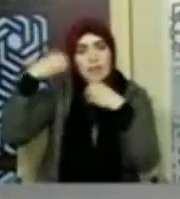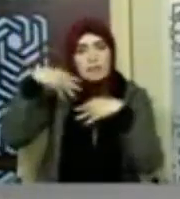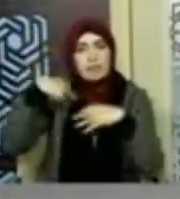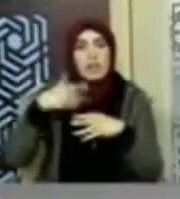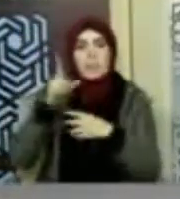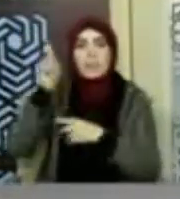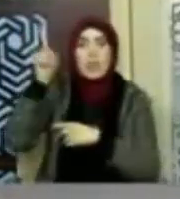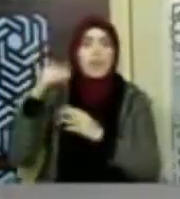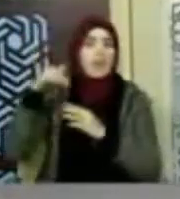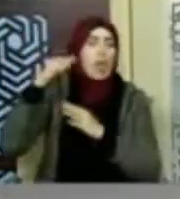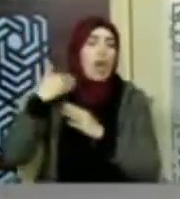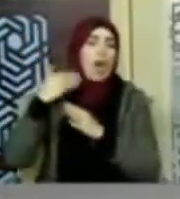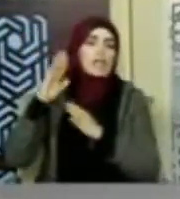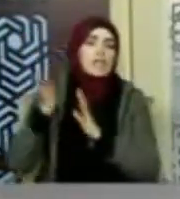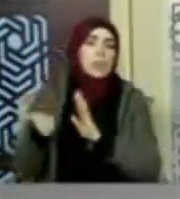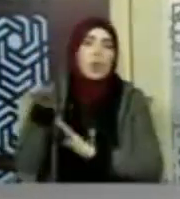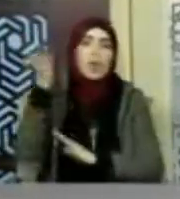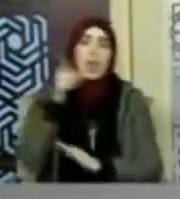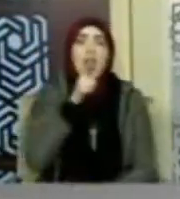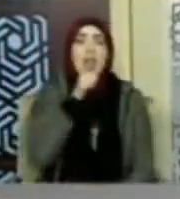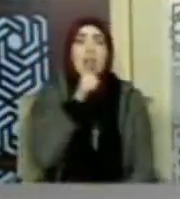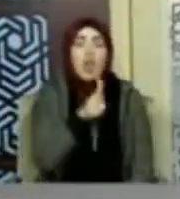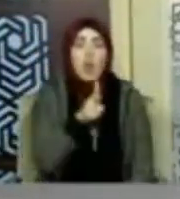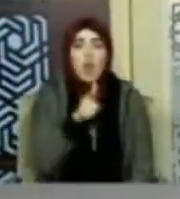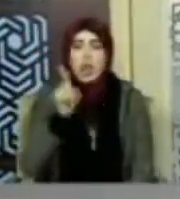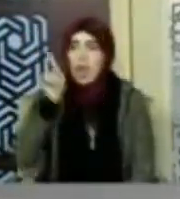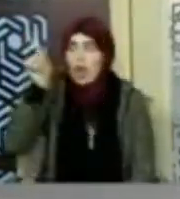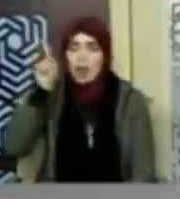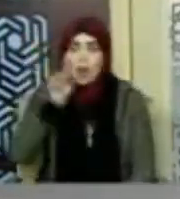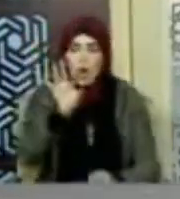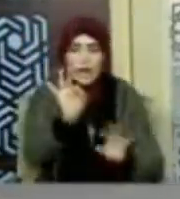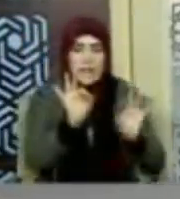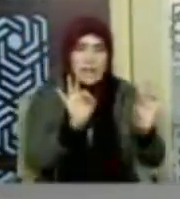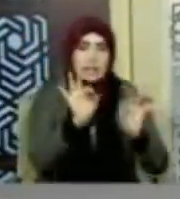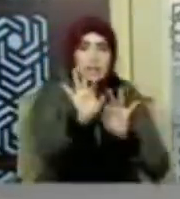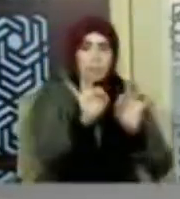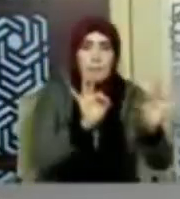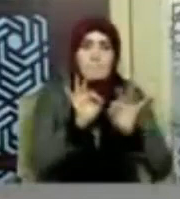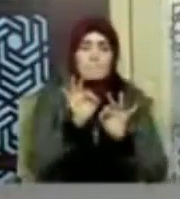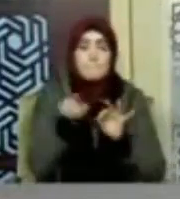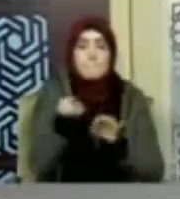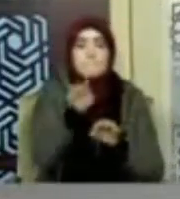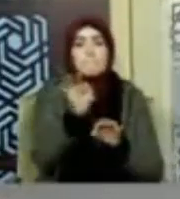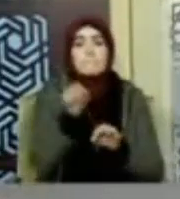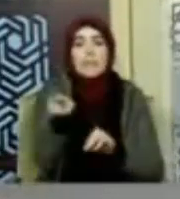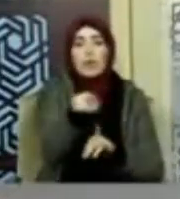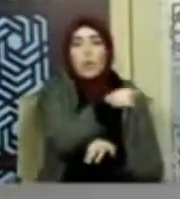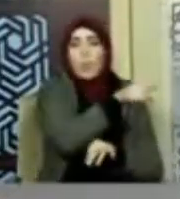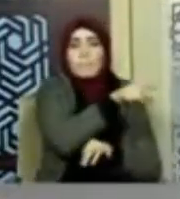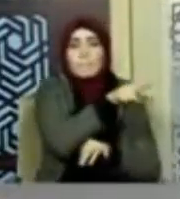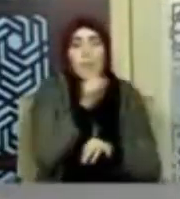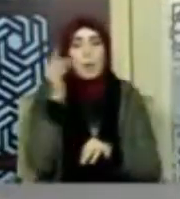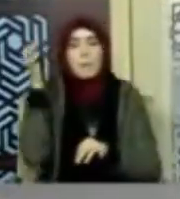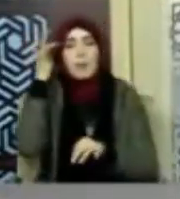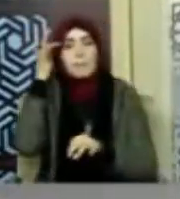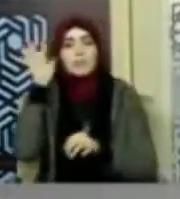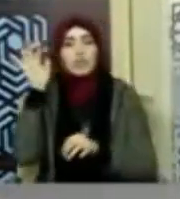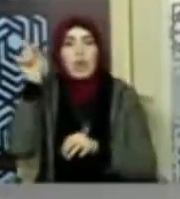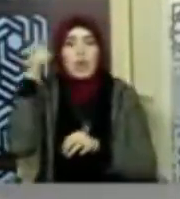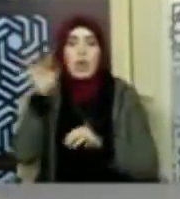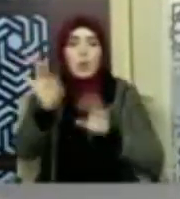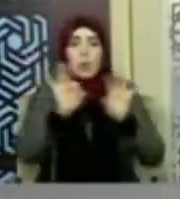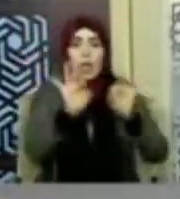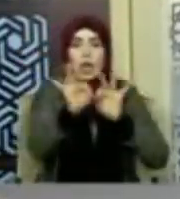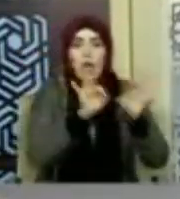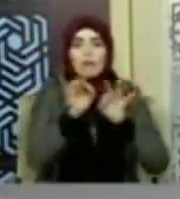وجل القائل: ويتخذ منكم شهداء. فهو الذي يختار وهو